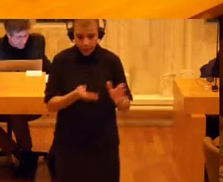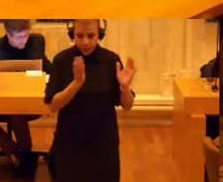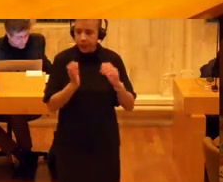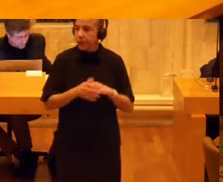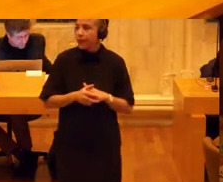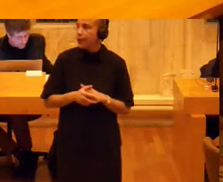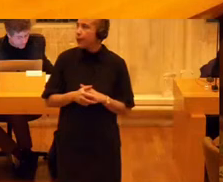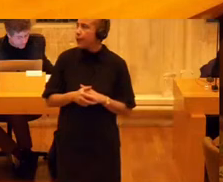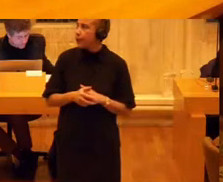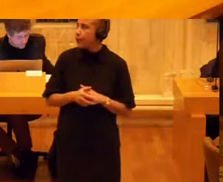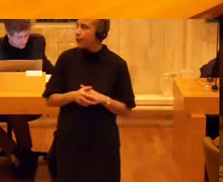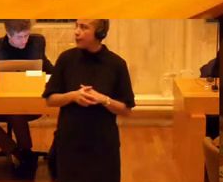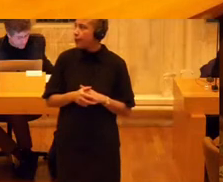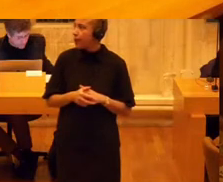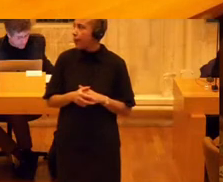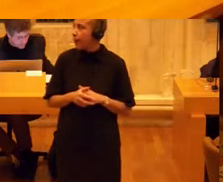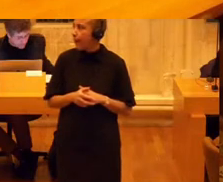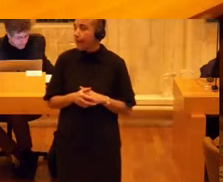Oui, oui.